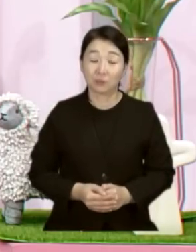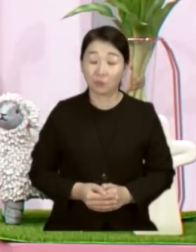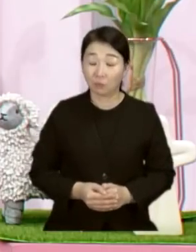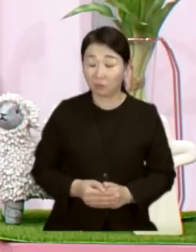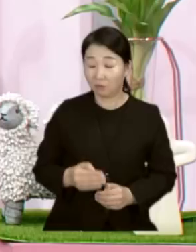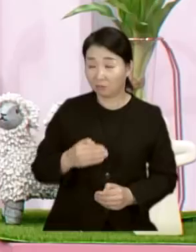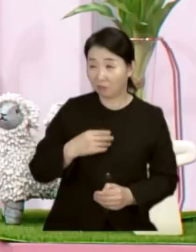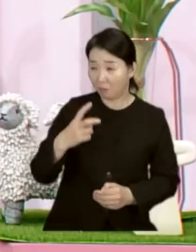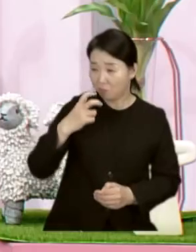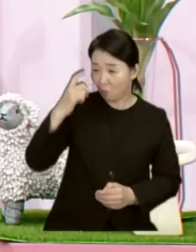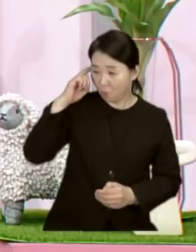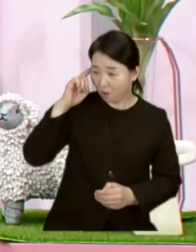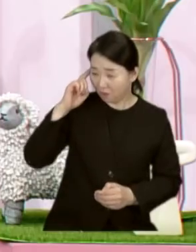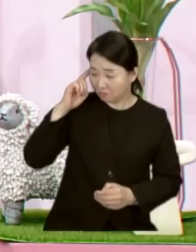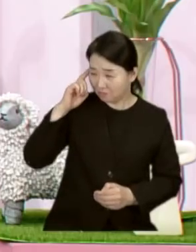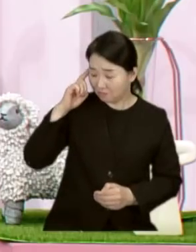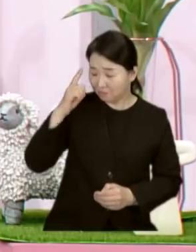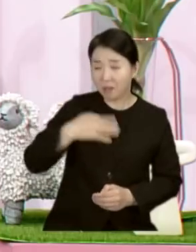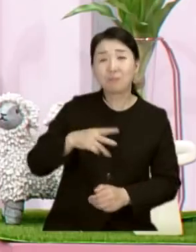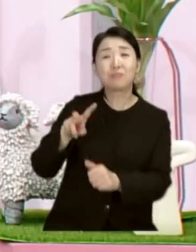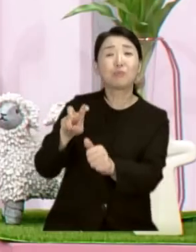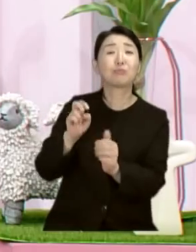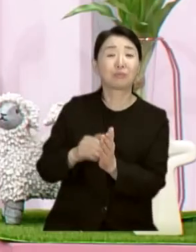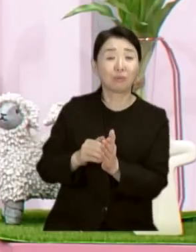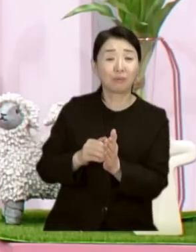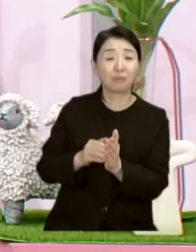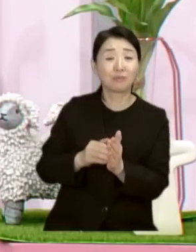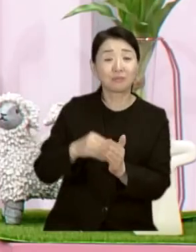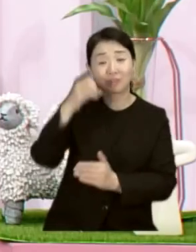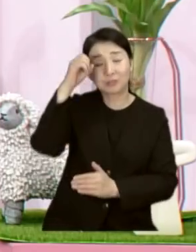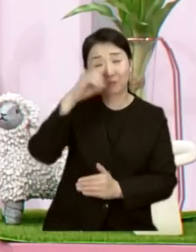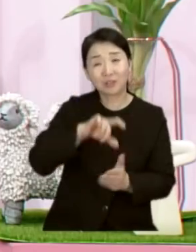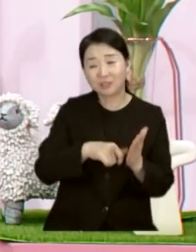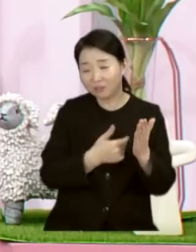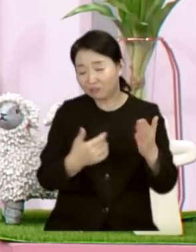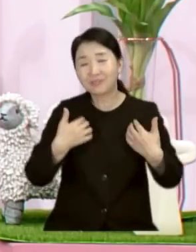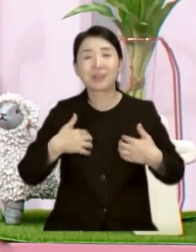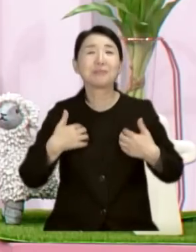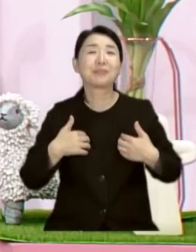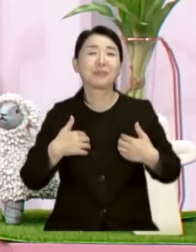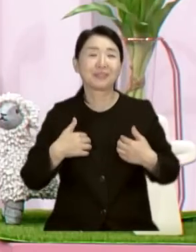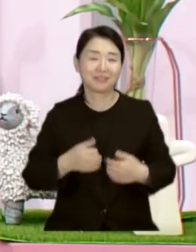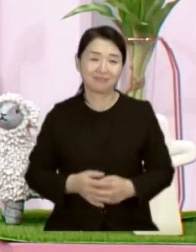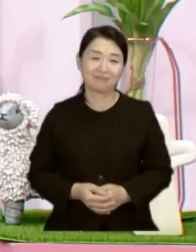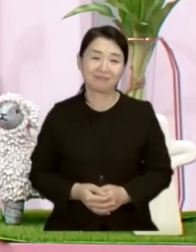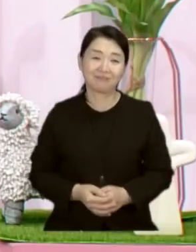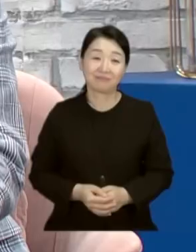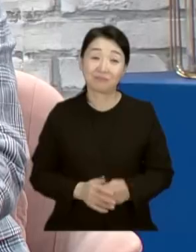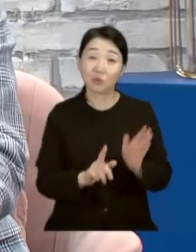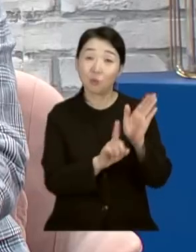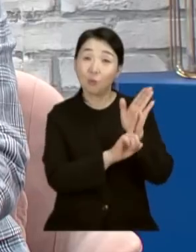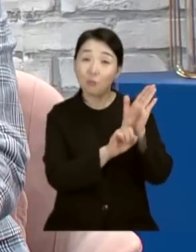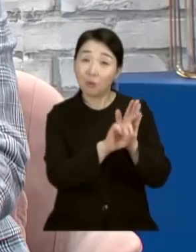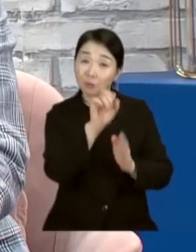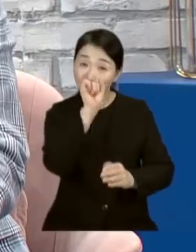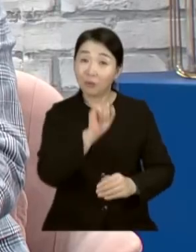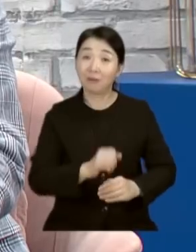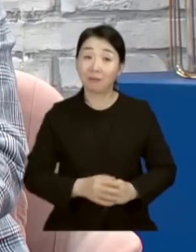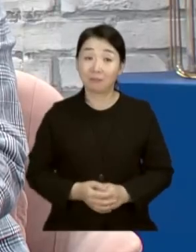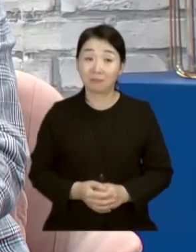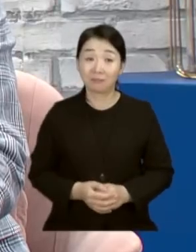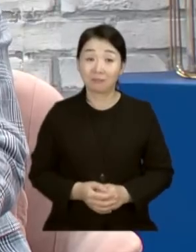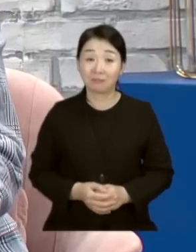미웠어요. 팬들이 나빠요. 그랬는데 지금은? 이제 있더라고요. 이제 시간이 지나서 아니 그 홍보하기에 또 너무